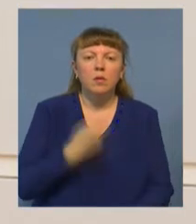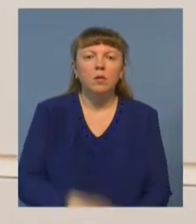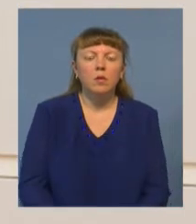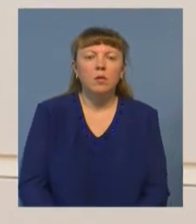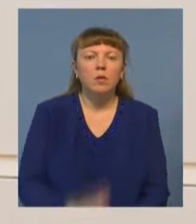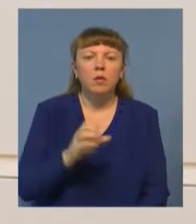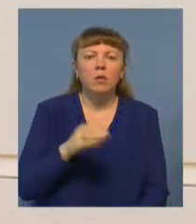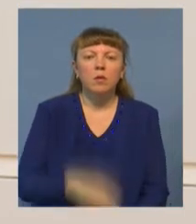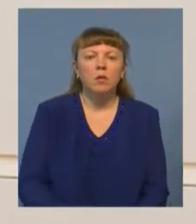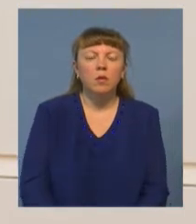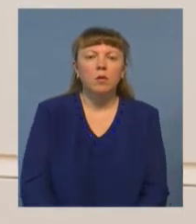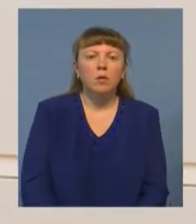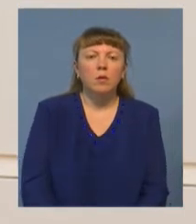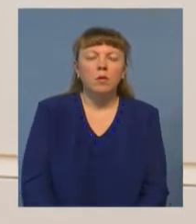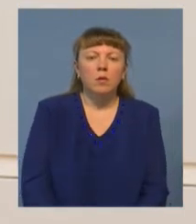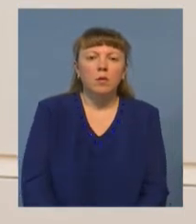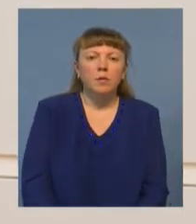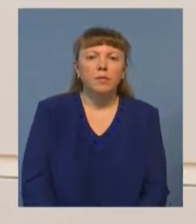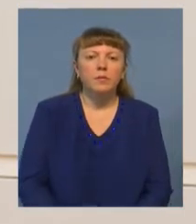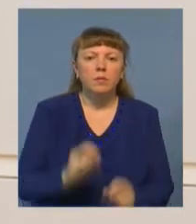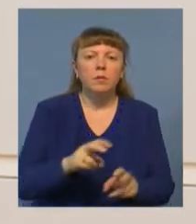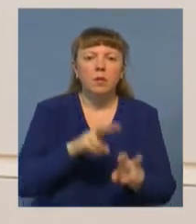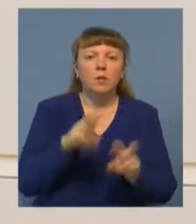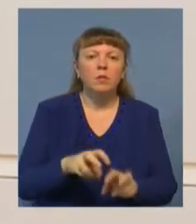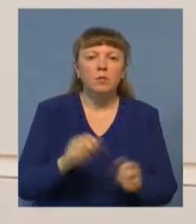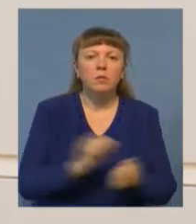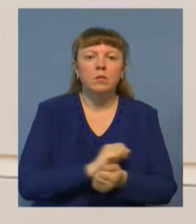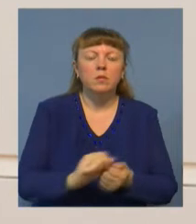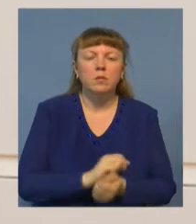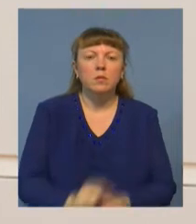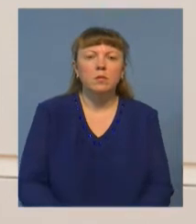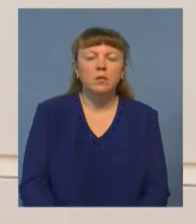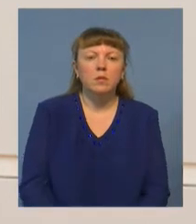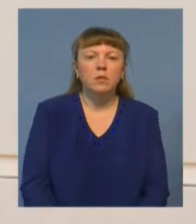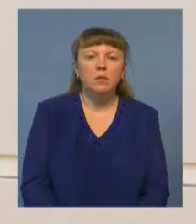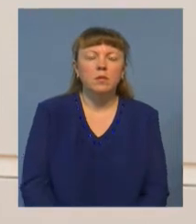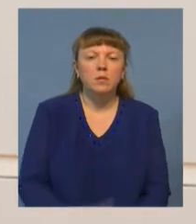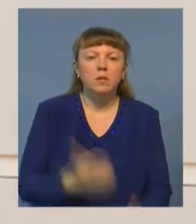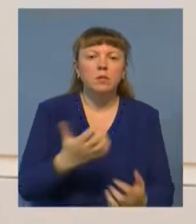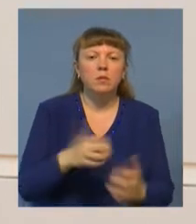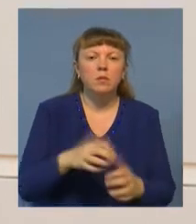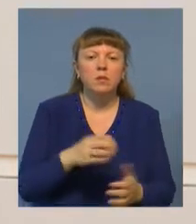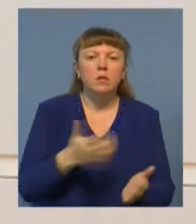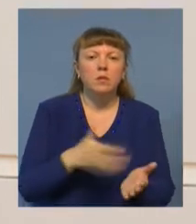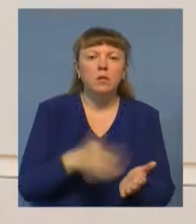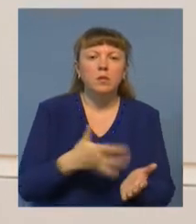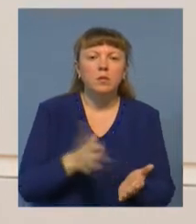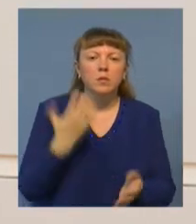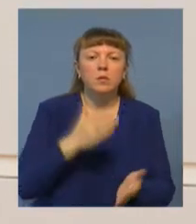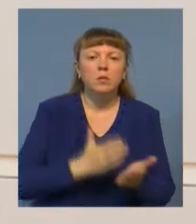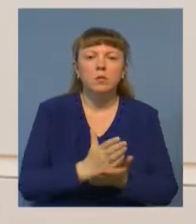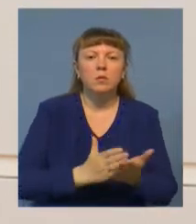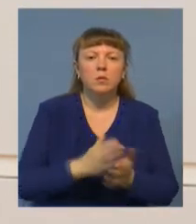заявлением в департамент. В департаменте специалист проверит его документы, рассчитает стаж, с которым человек